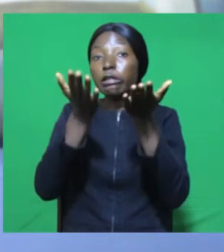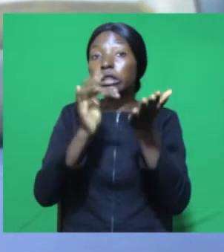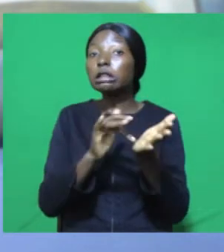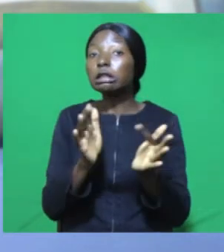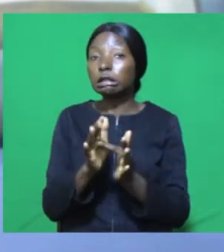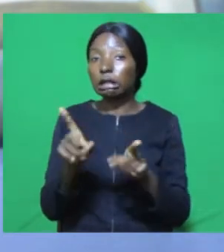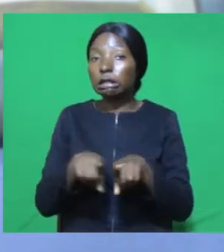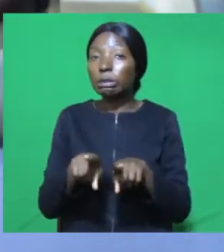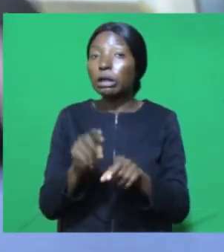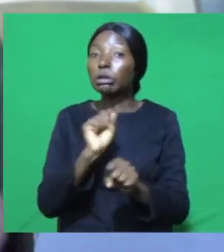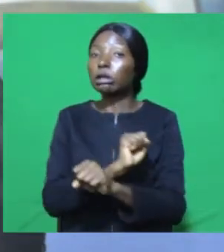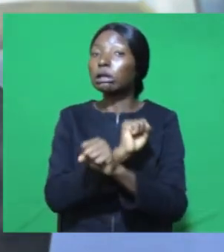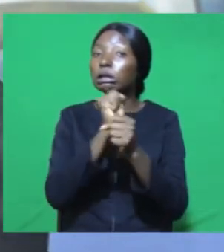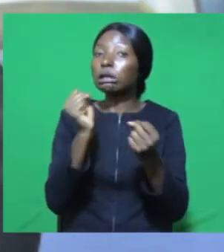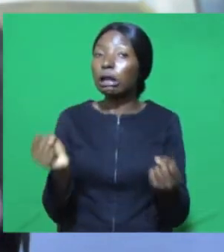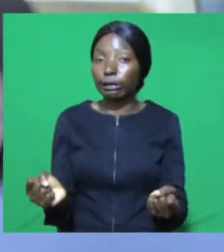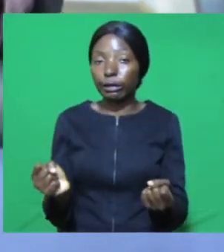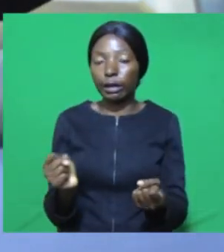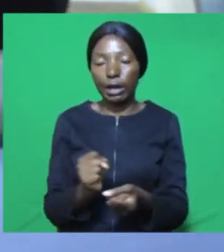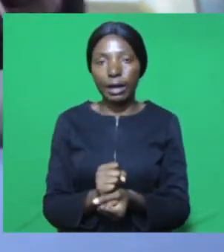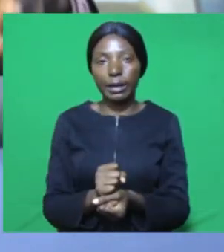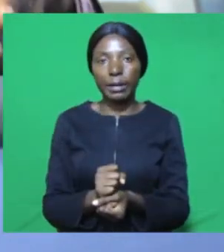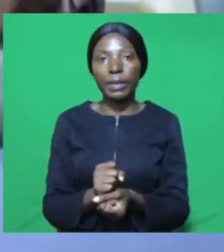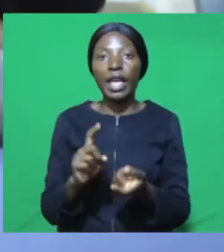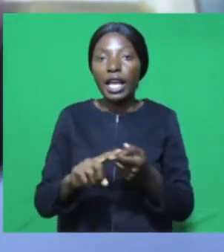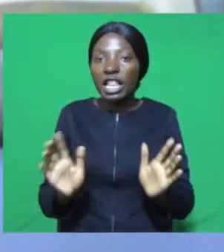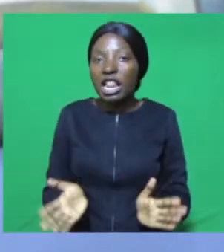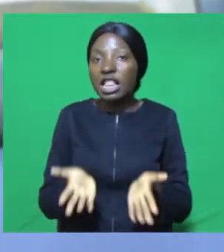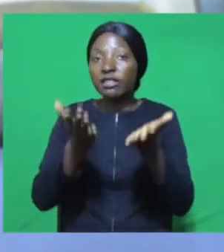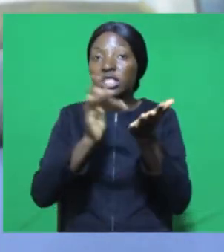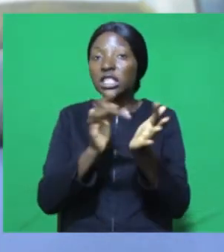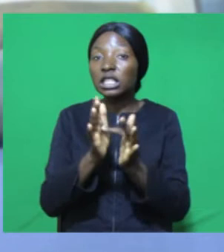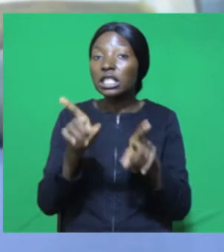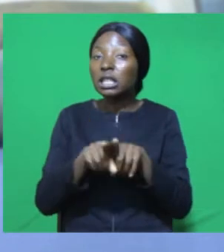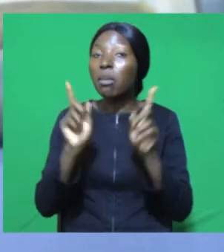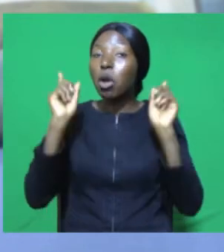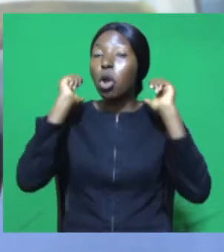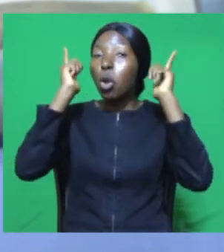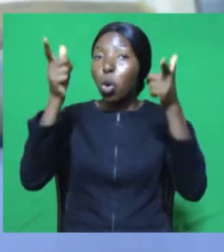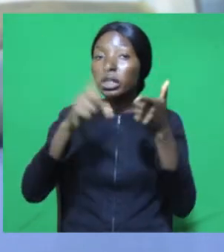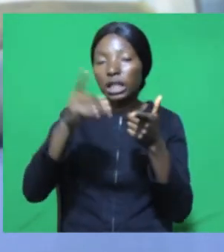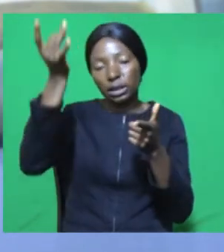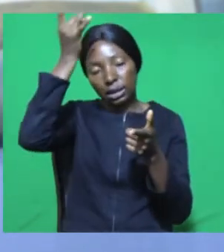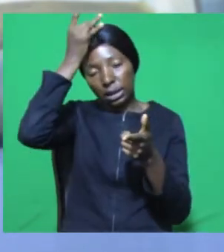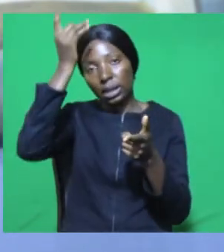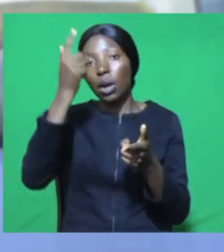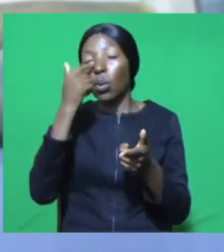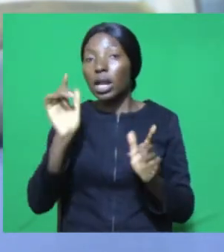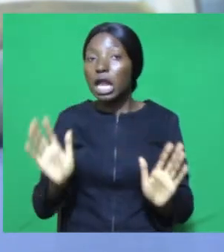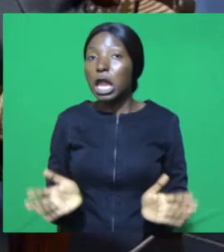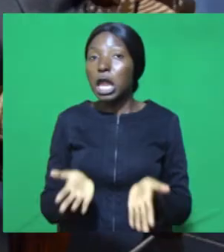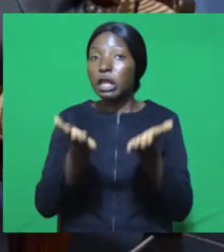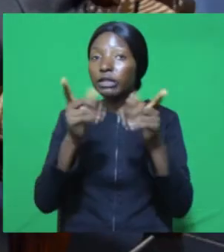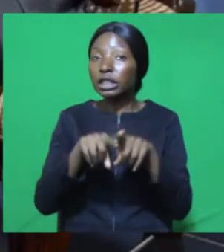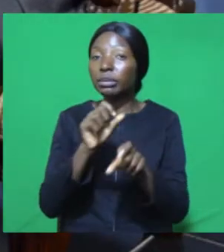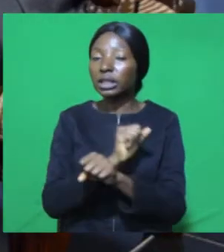samponesa kandi tozvona kuti vanhu yomusimudza futi saishe Right. Saka pakumusumudza